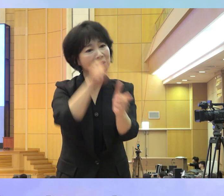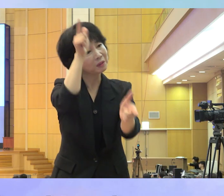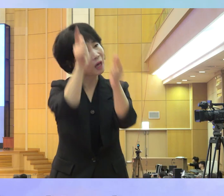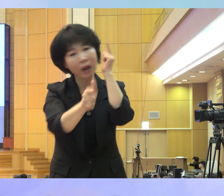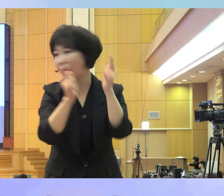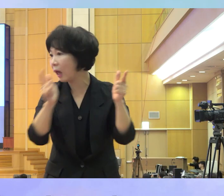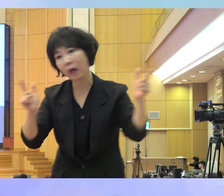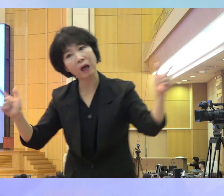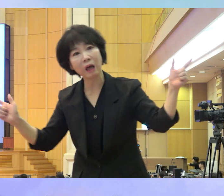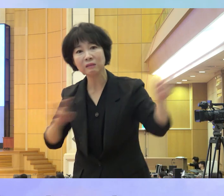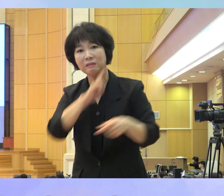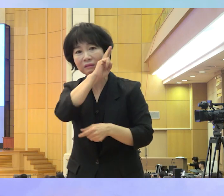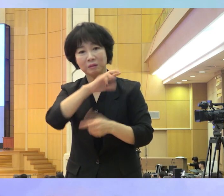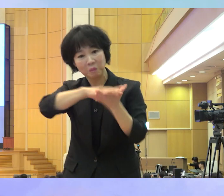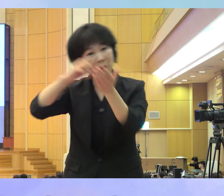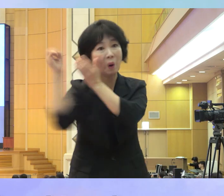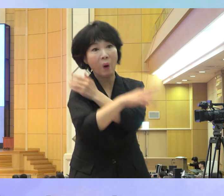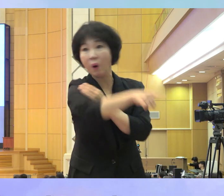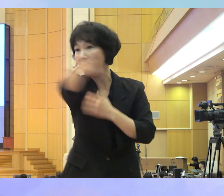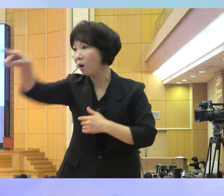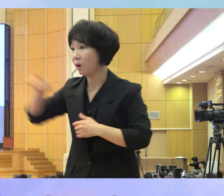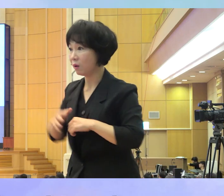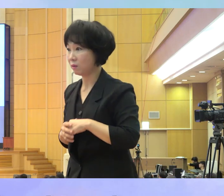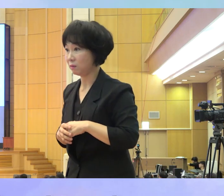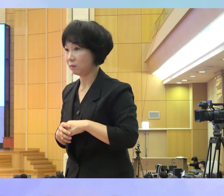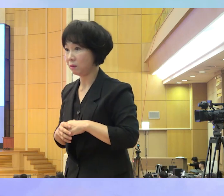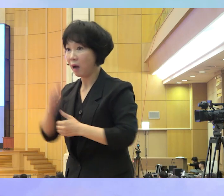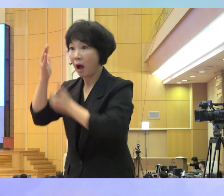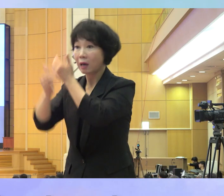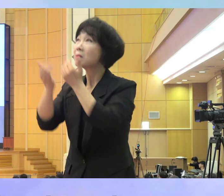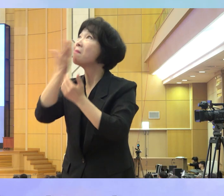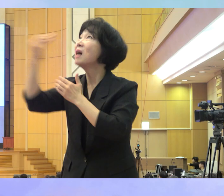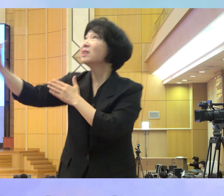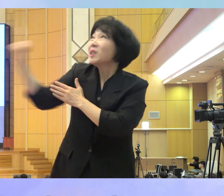거예요. 하나님은 전능한 하나님이고